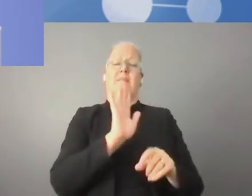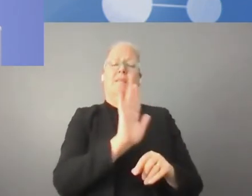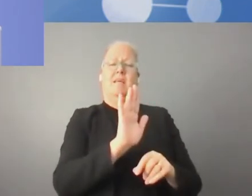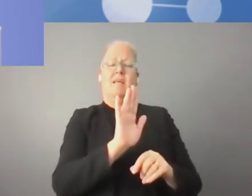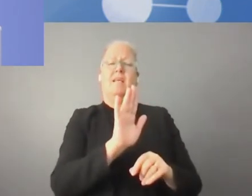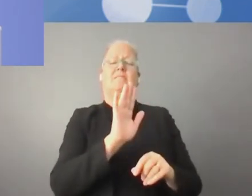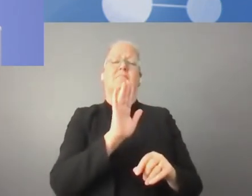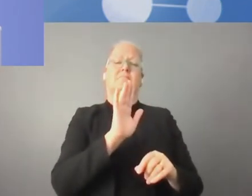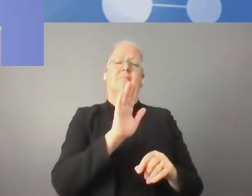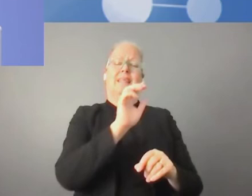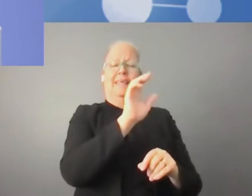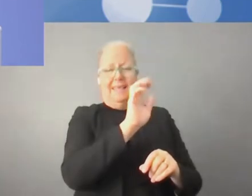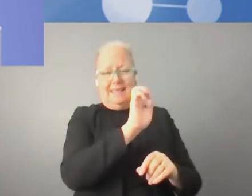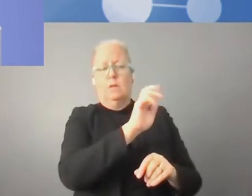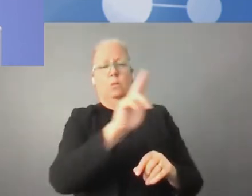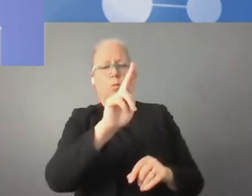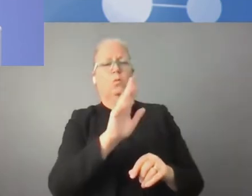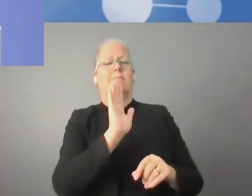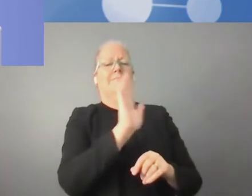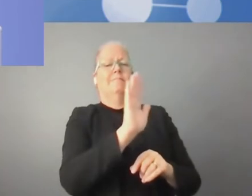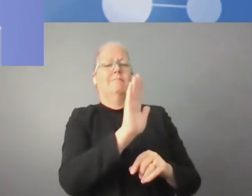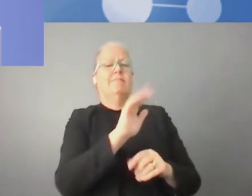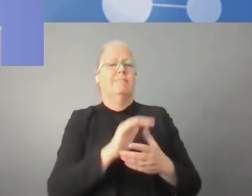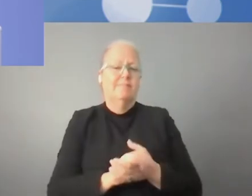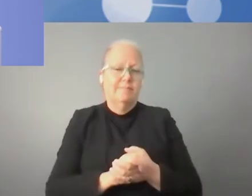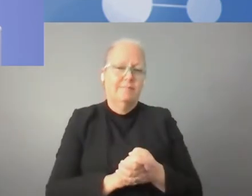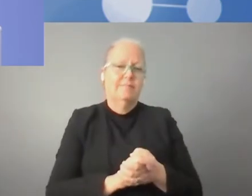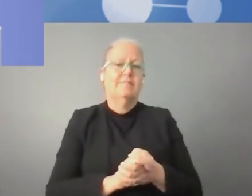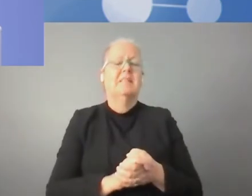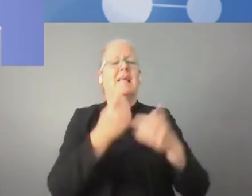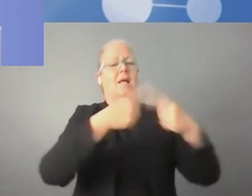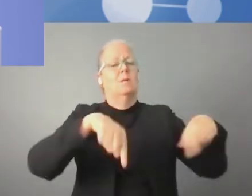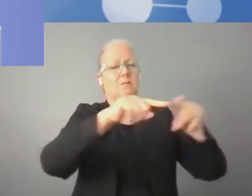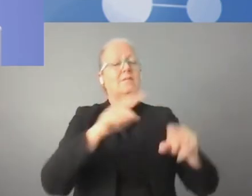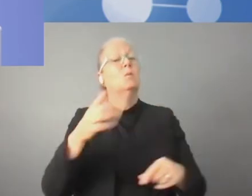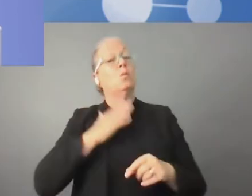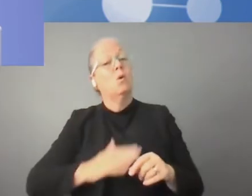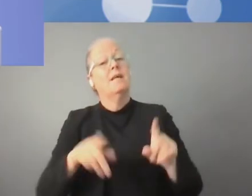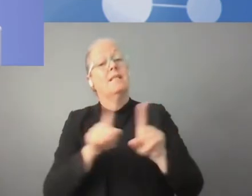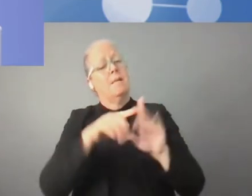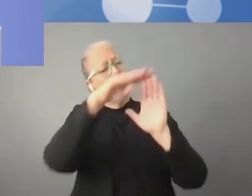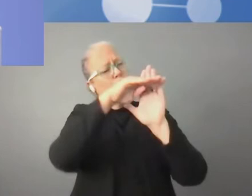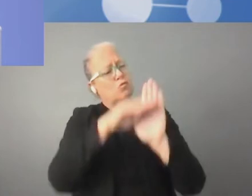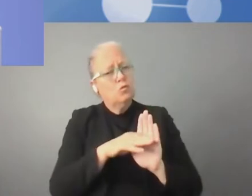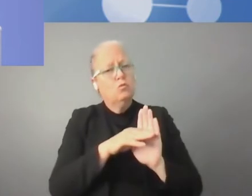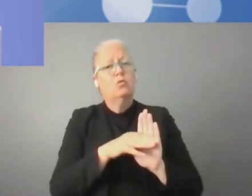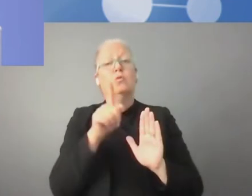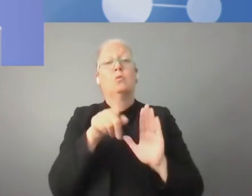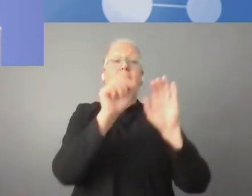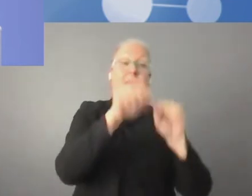企业产生更多的这个冲突。那么我们还在这方面还有很多的法令法规，一步一步来，